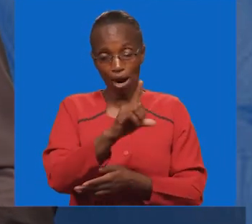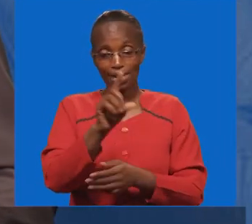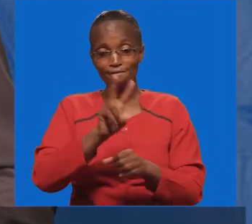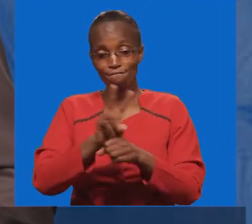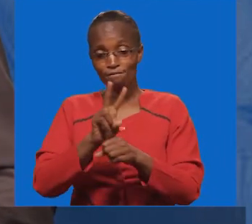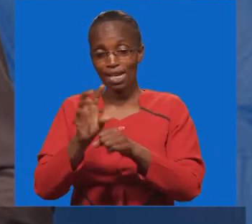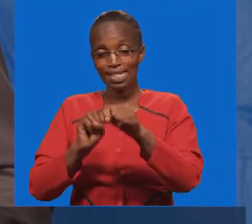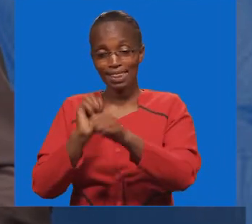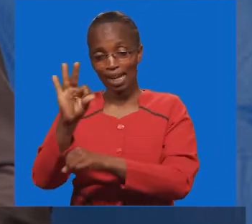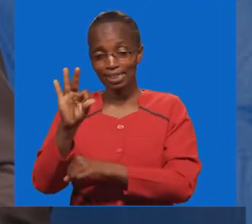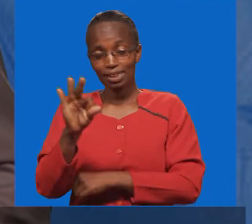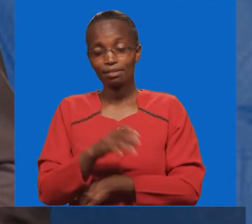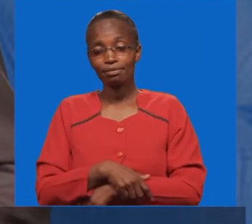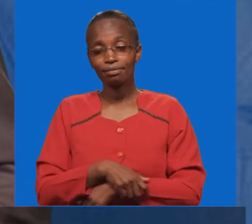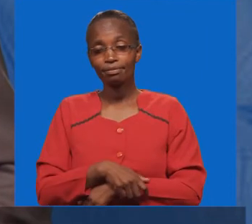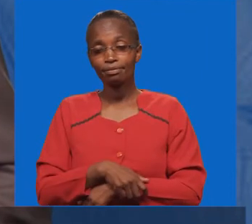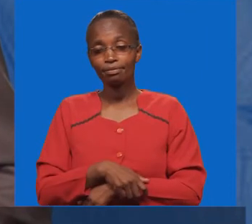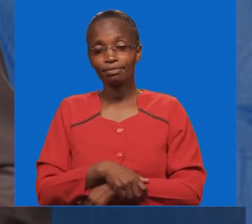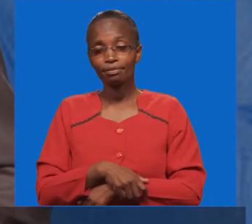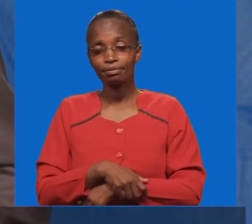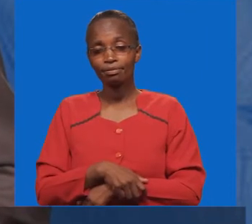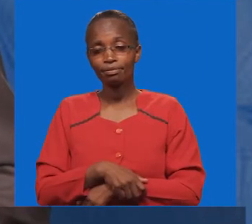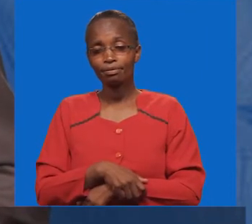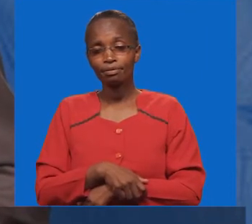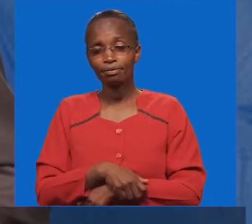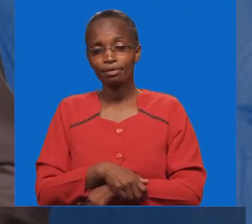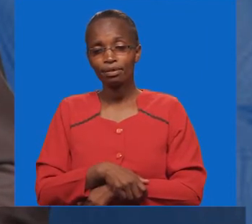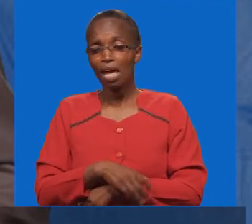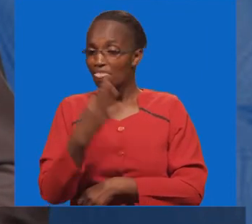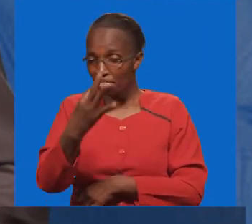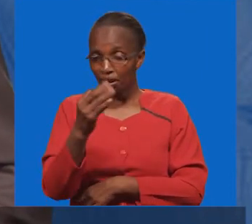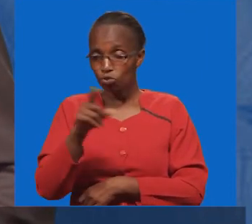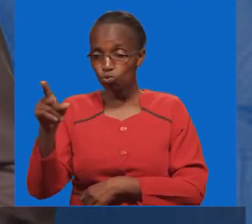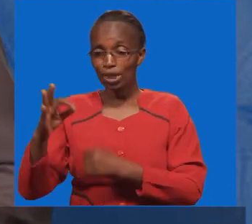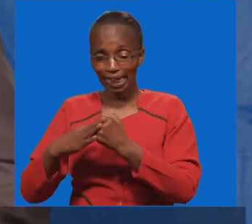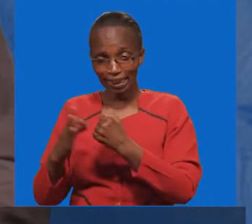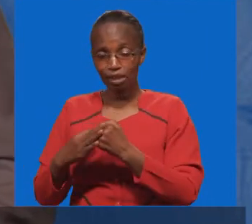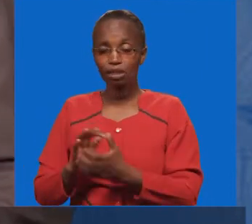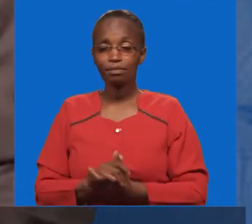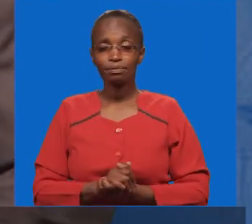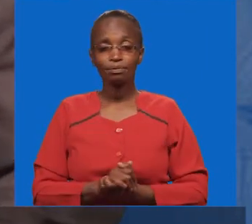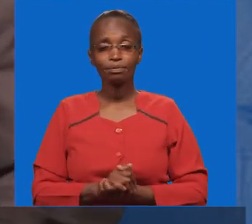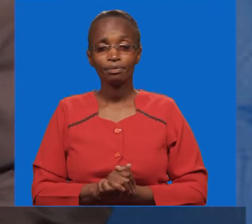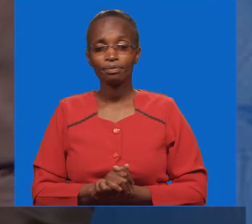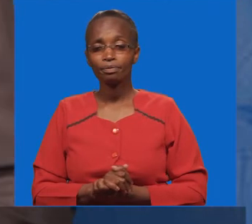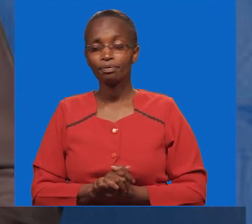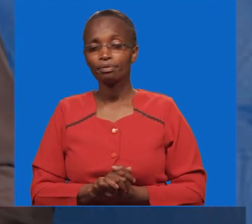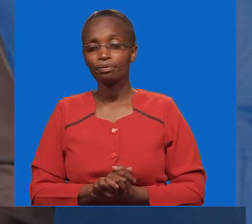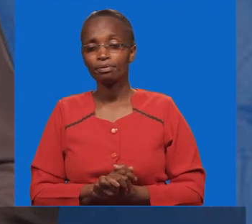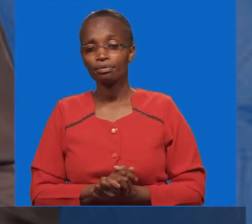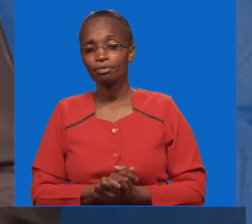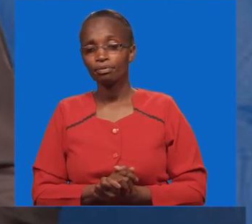ya 13 mstari wa kwanza hadi wa 8. Waona